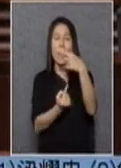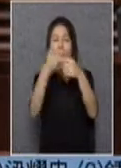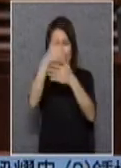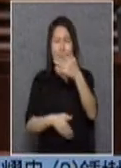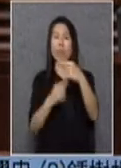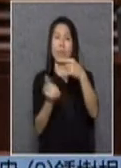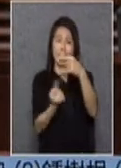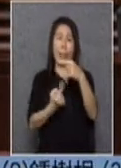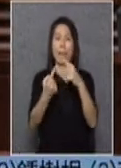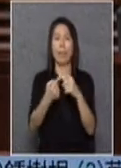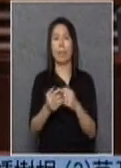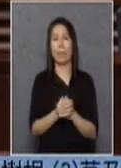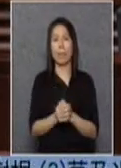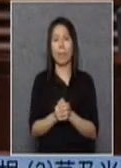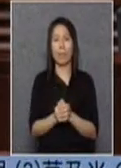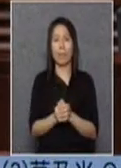10,000人。